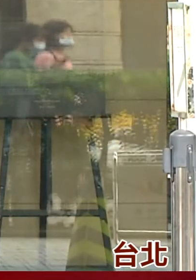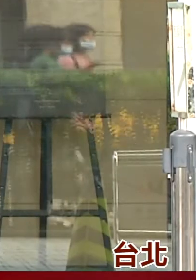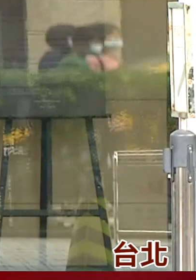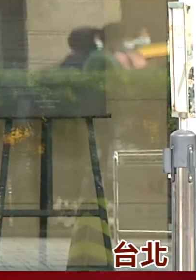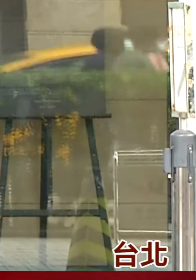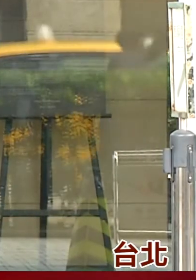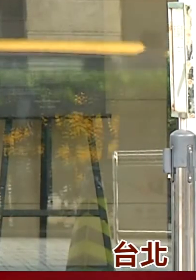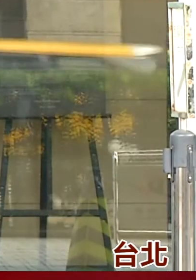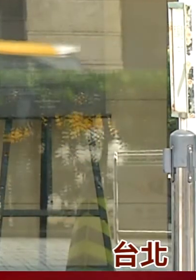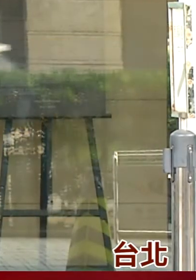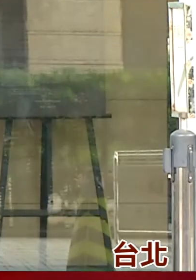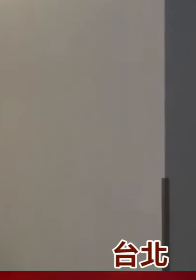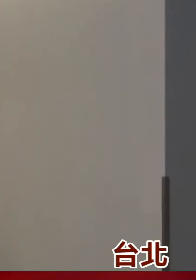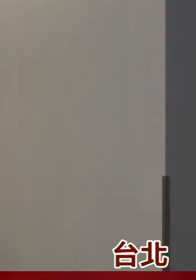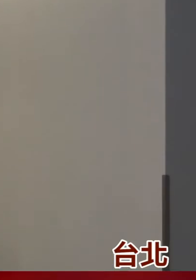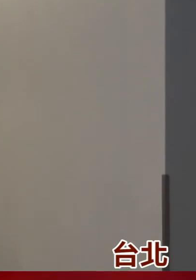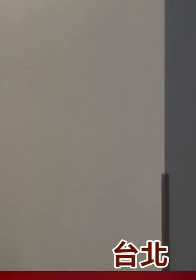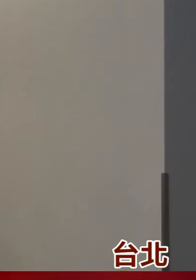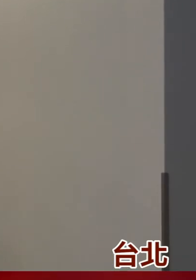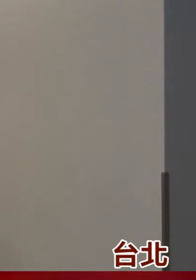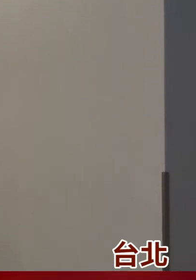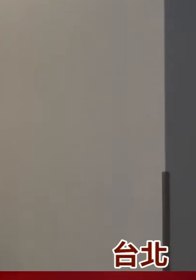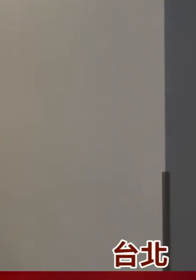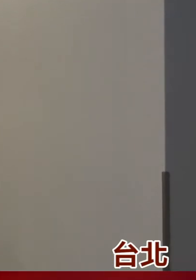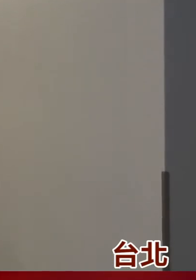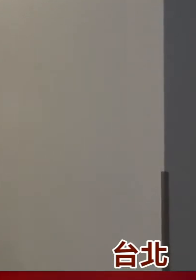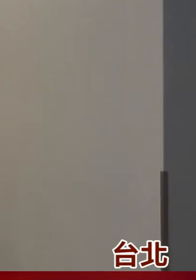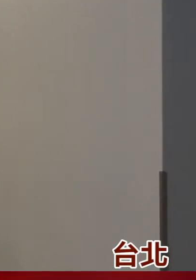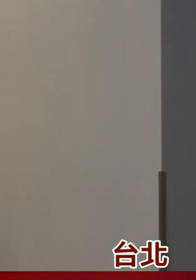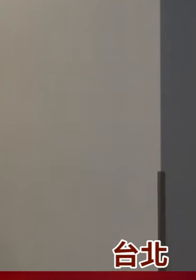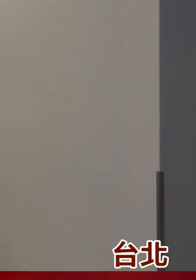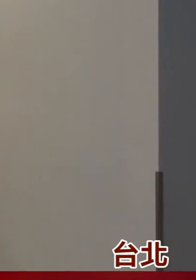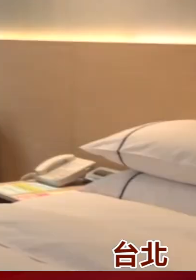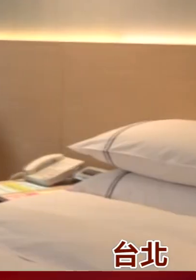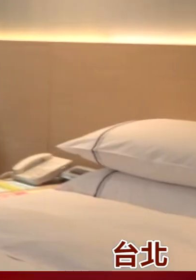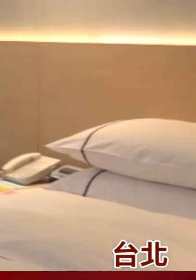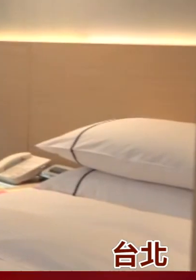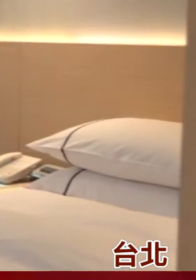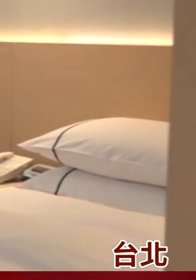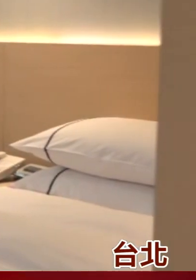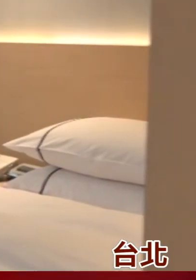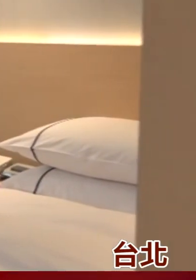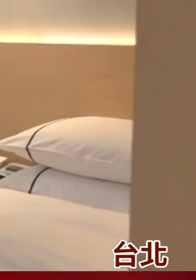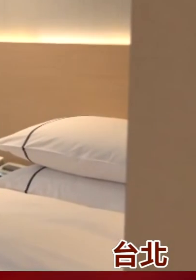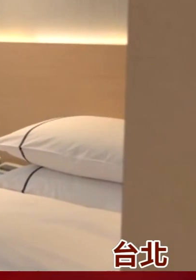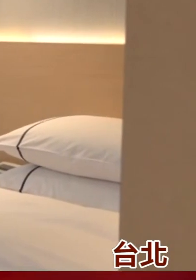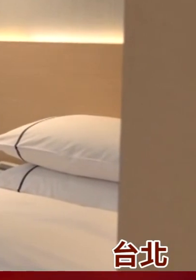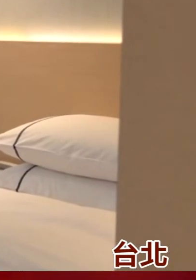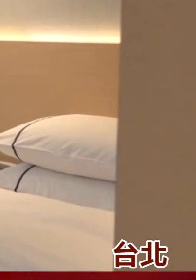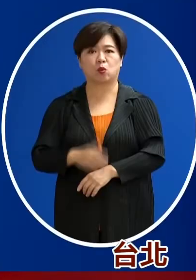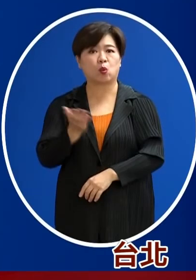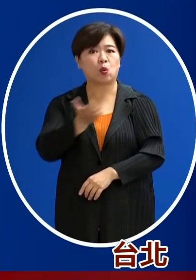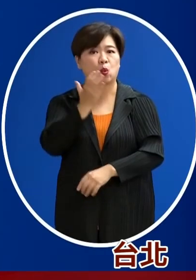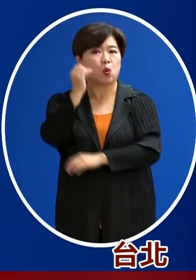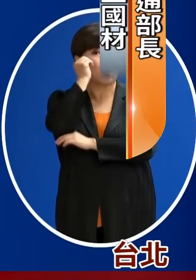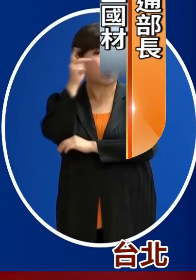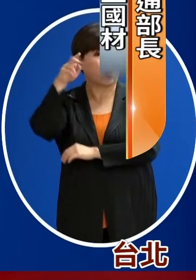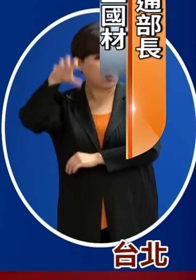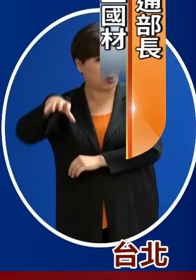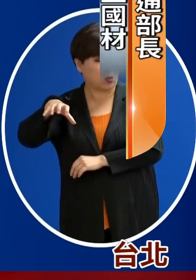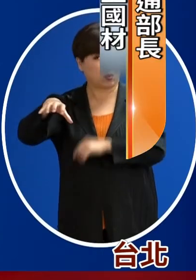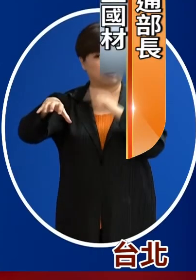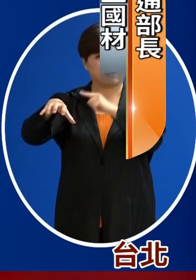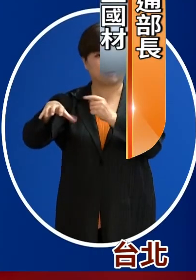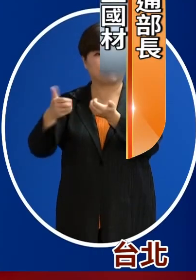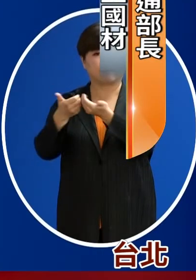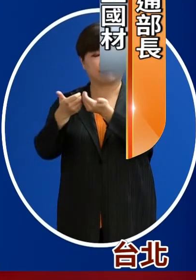共172个离上业者为提供出上的优惠方案。 然后这个旅馆里面，他没用